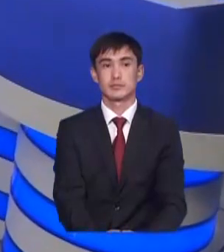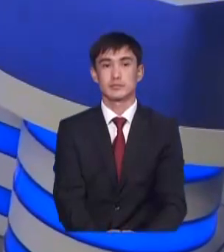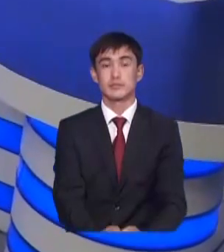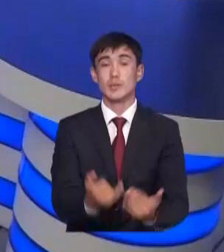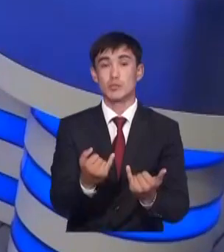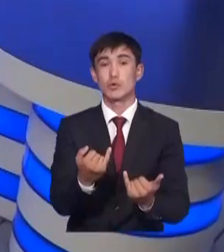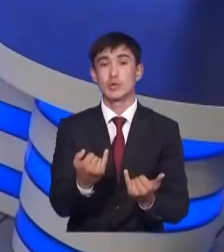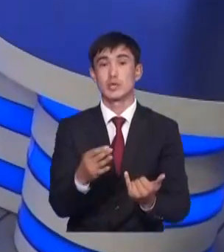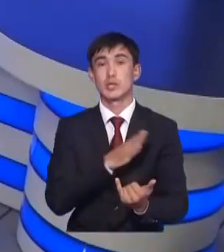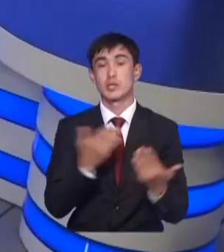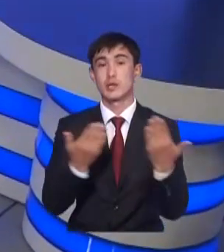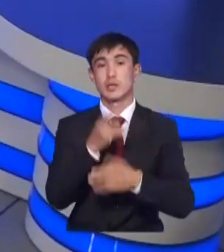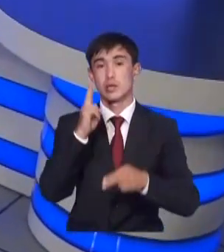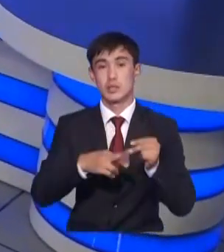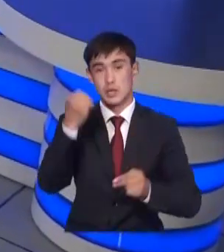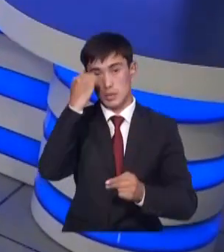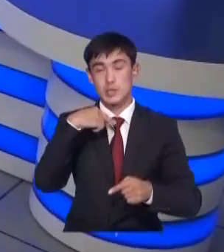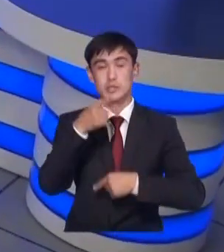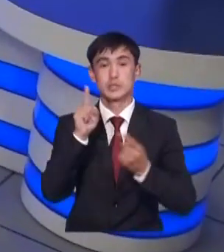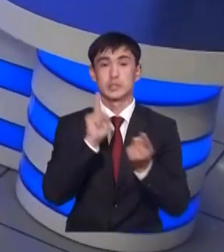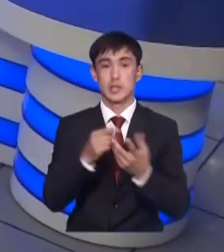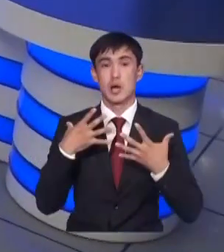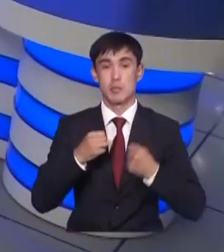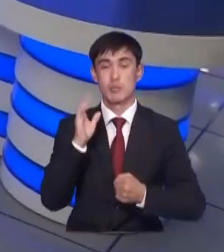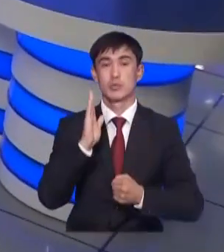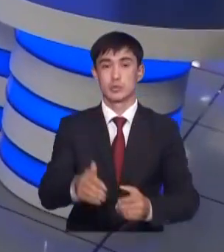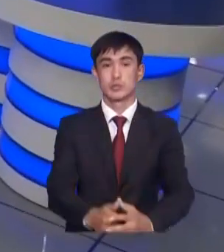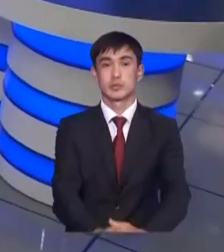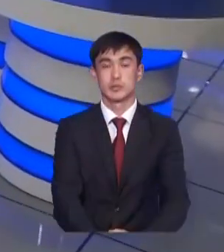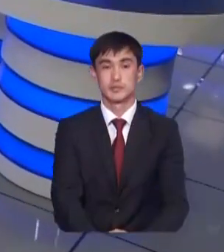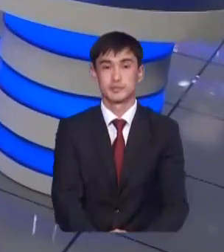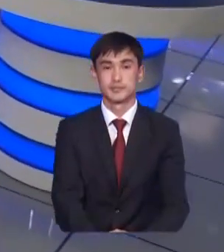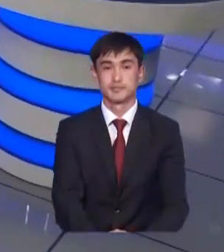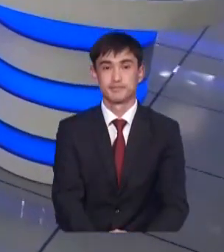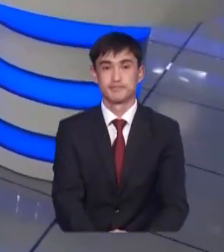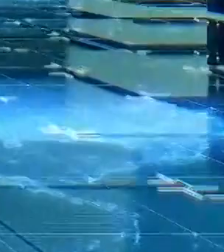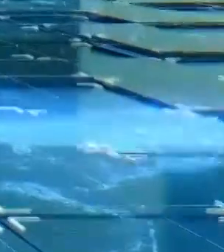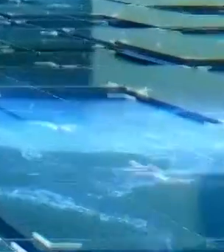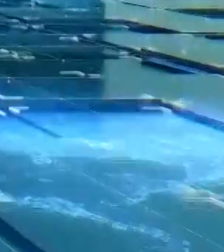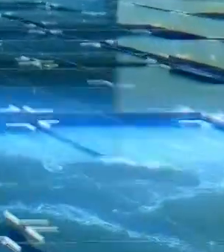Бүгінге келіскен ақпараттар легосы. Жағымды жаңалықтармен жүздескенше, аман сау болыңыздар.